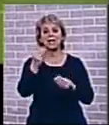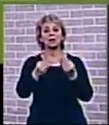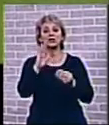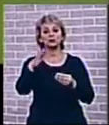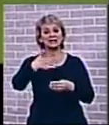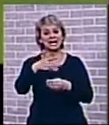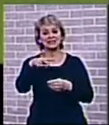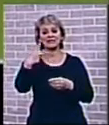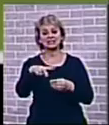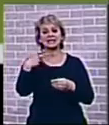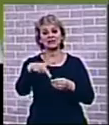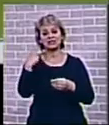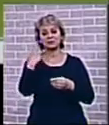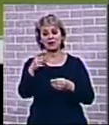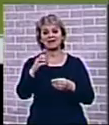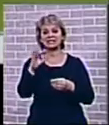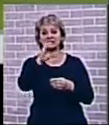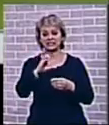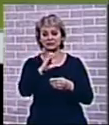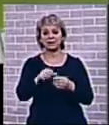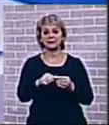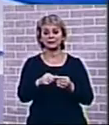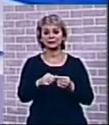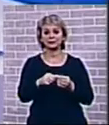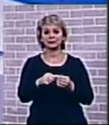пройдет в Астрахани 20 или 21 сентября.